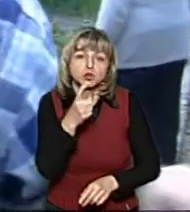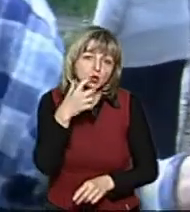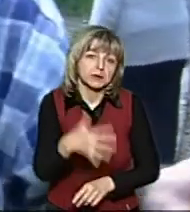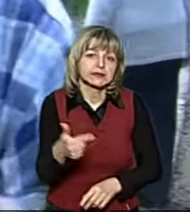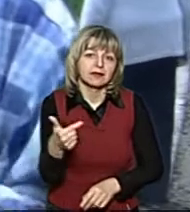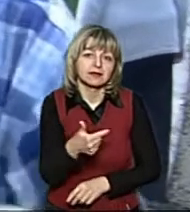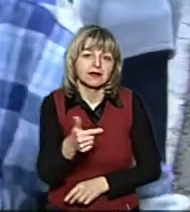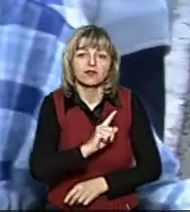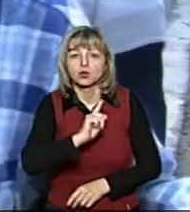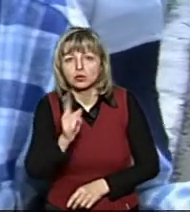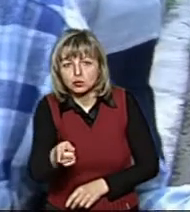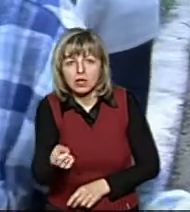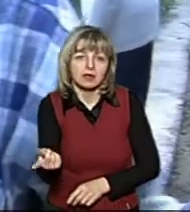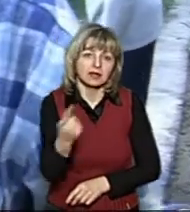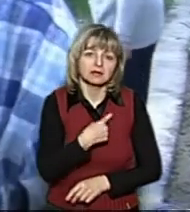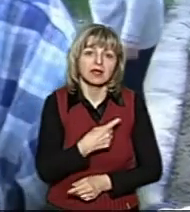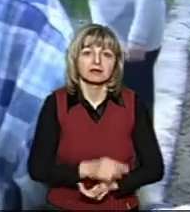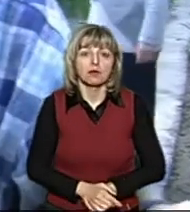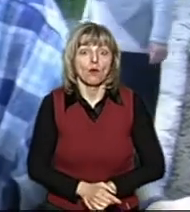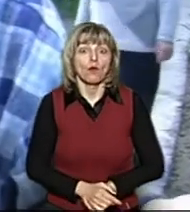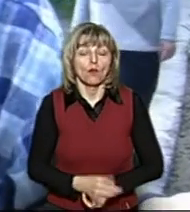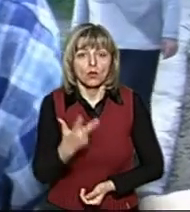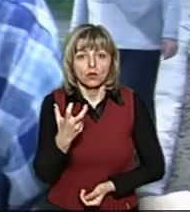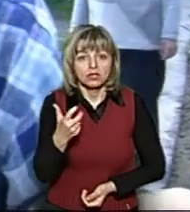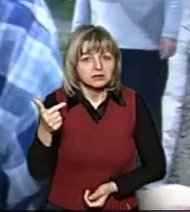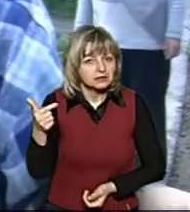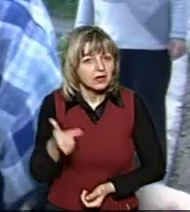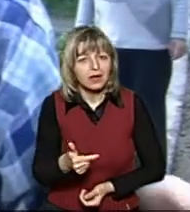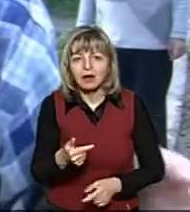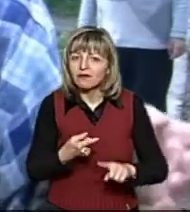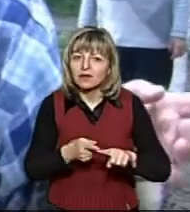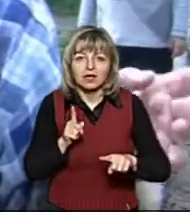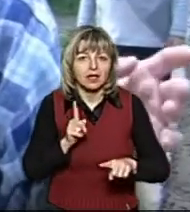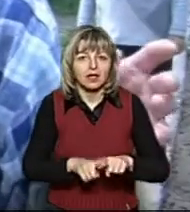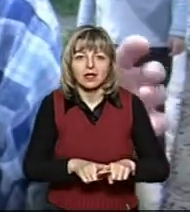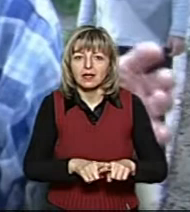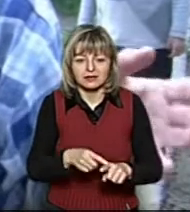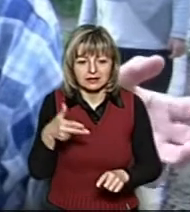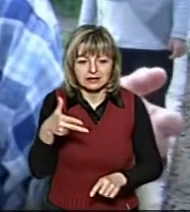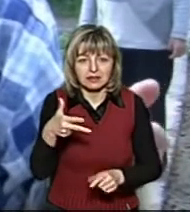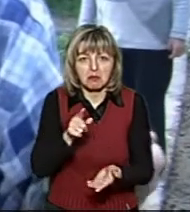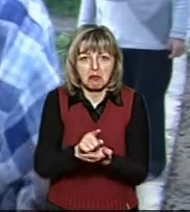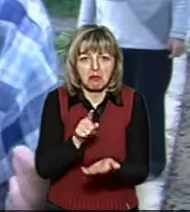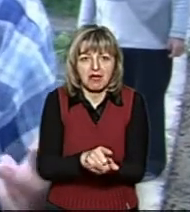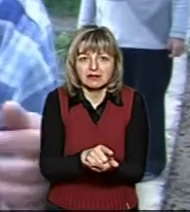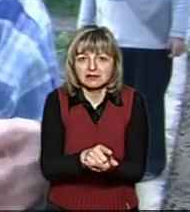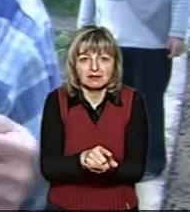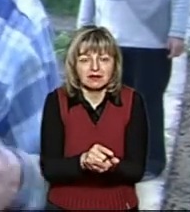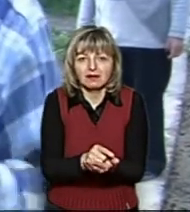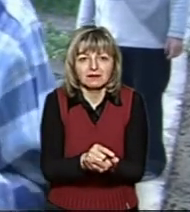150 гривень туди і назад. 300 гривень, то щось для 3 тисячі пенсії, то слишком уже